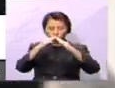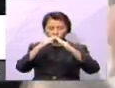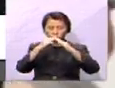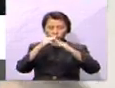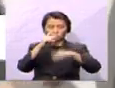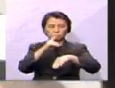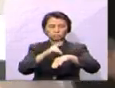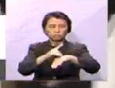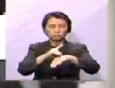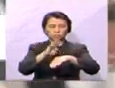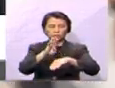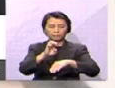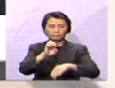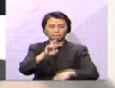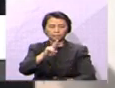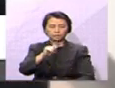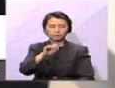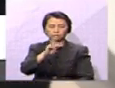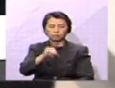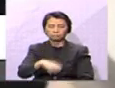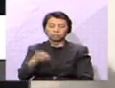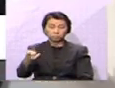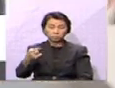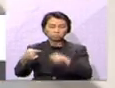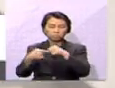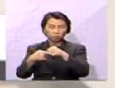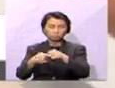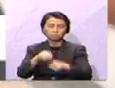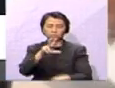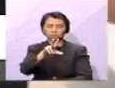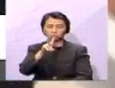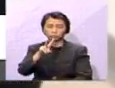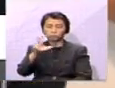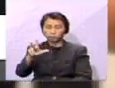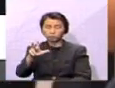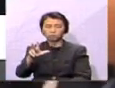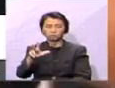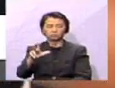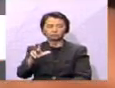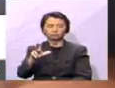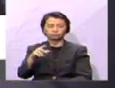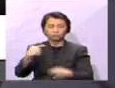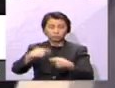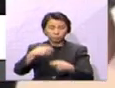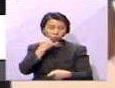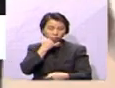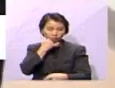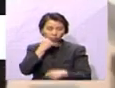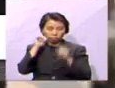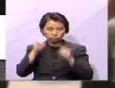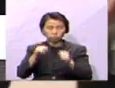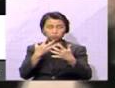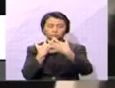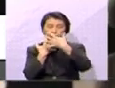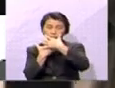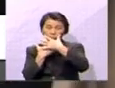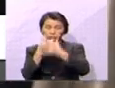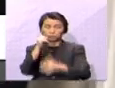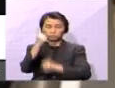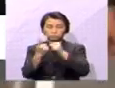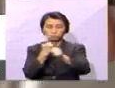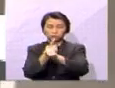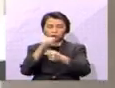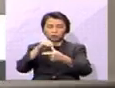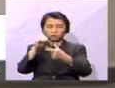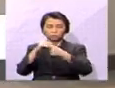seri beretam bertam Ulu dia didakwa mengikut seksyen 323 kanun keseksaan Sabit kesalahan boleh dipenjara sehingga setahun